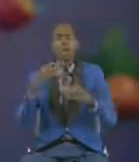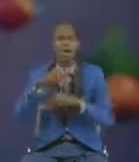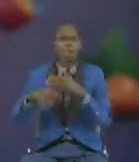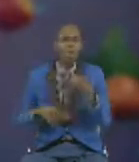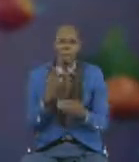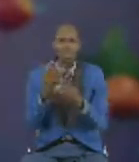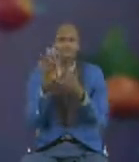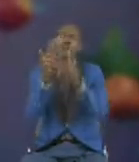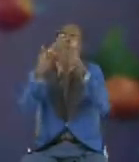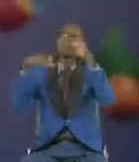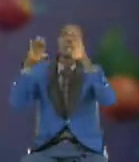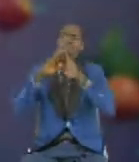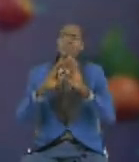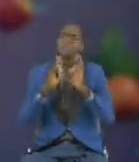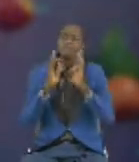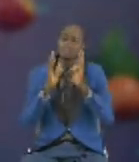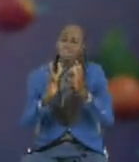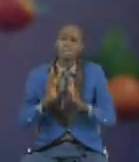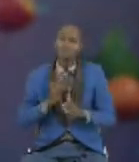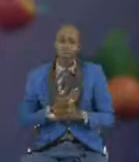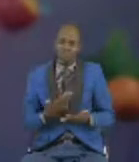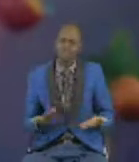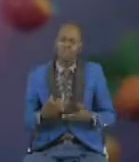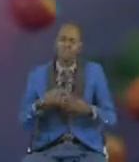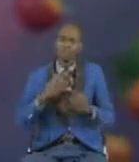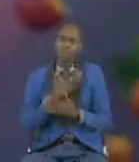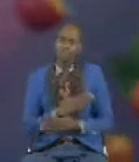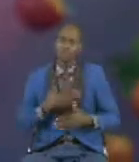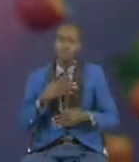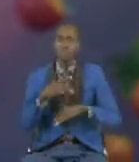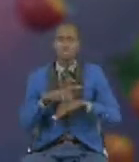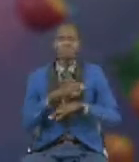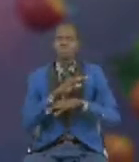terre. Et ayons les bonnes choses de la terre d'abord. Ne parle plus du